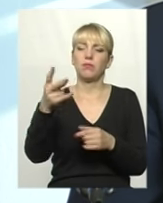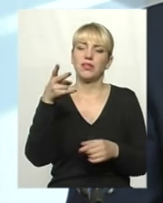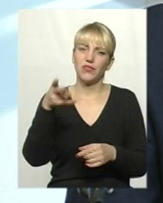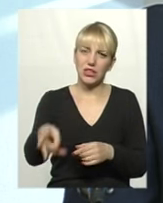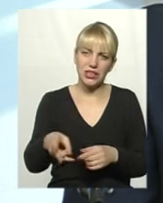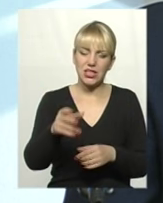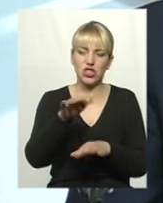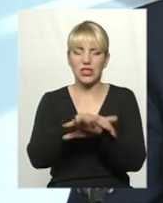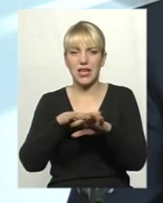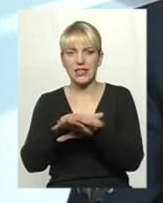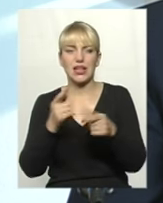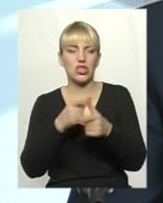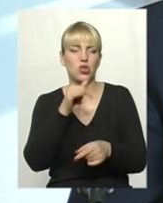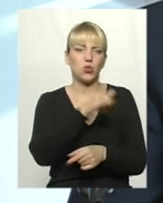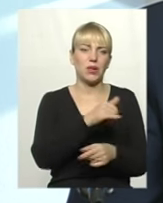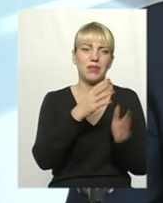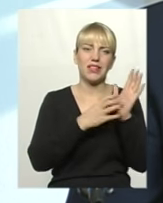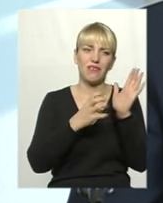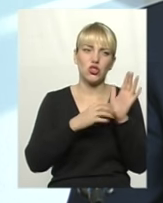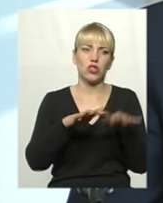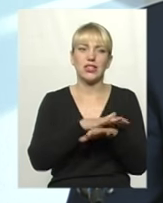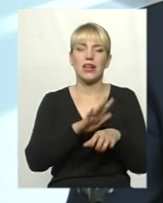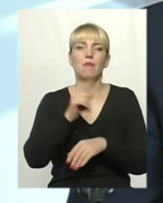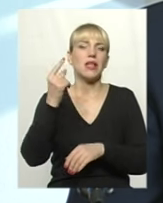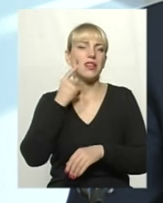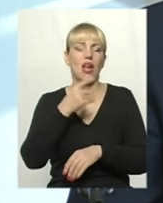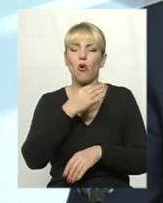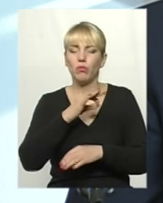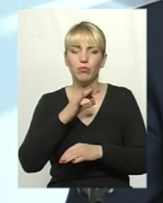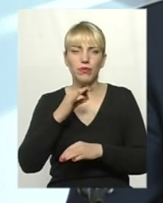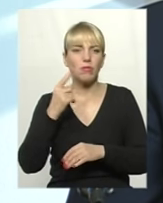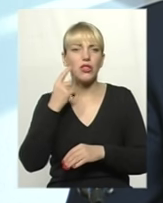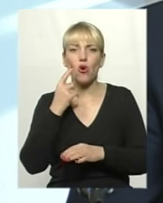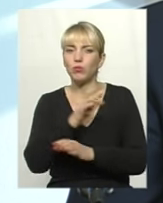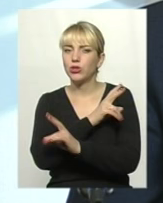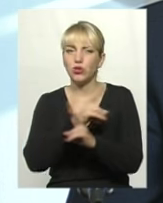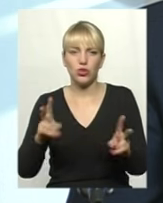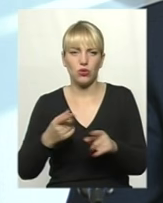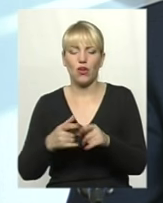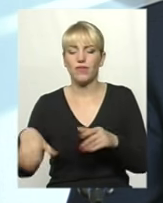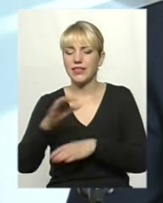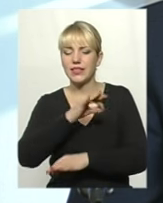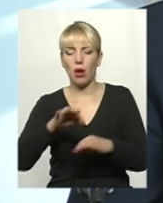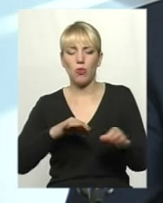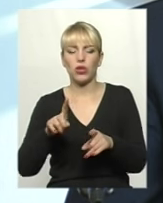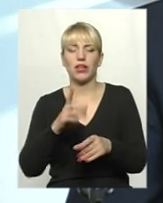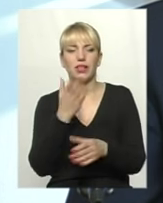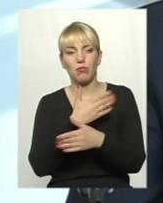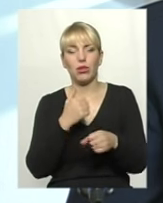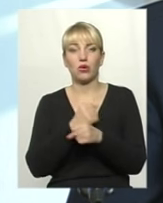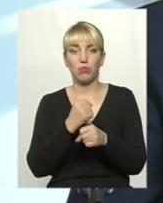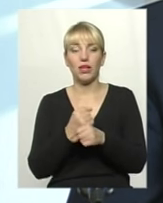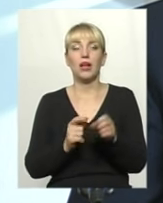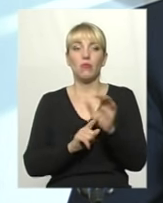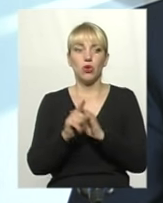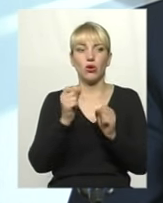населення, чи в тебе 900 чоловік населення, ми не обідали ні одного. Всі проекти, які ми робили, ну, починаючи роботи, якщо